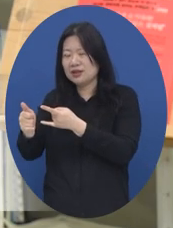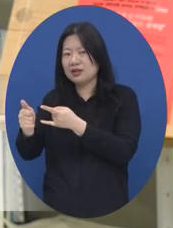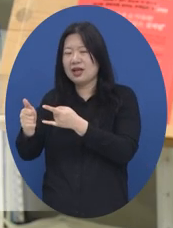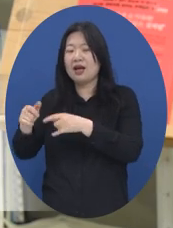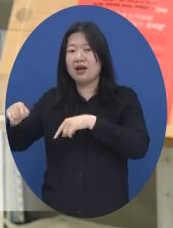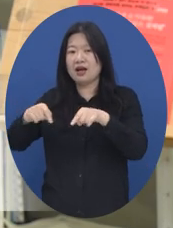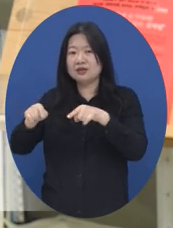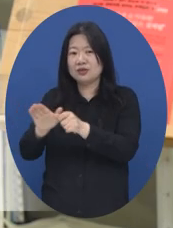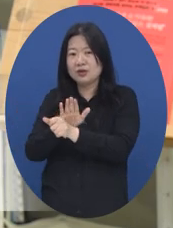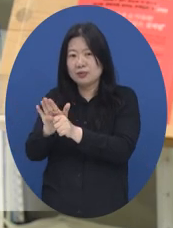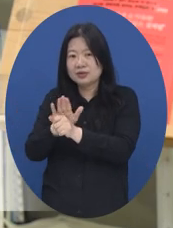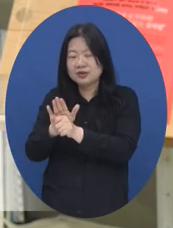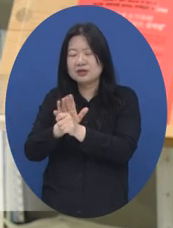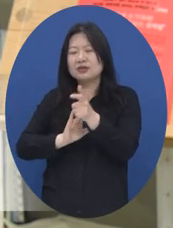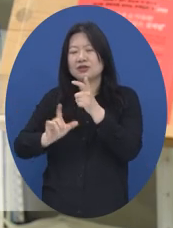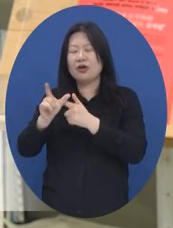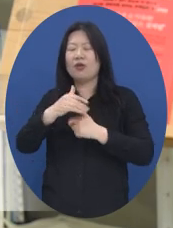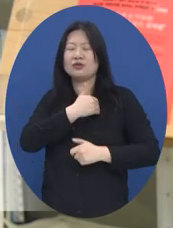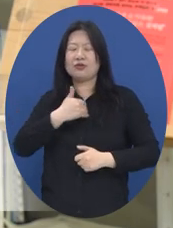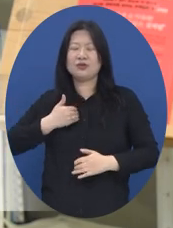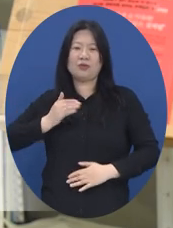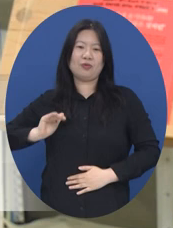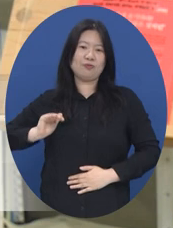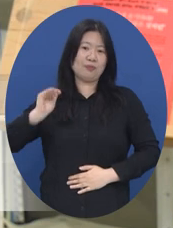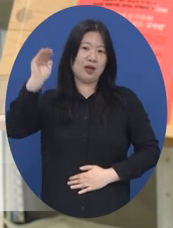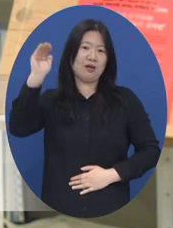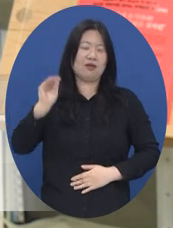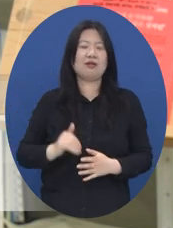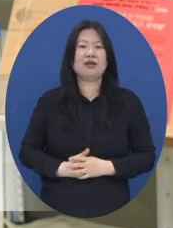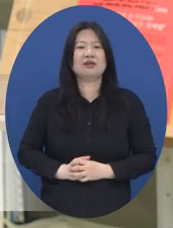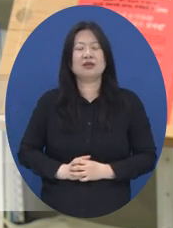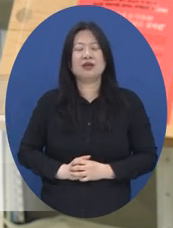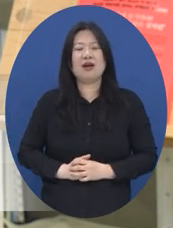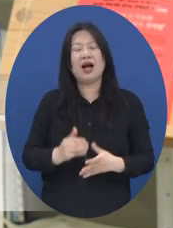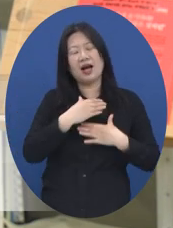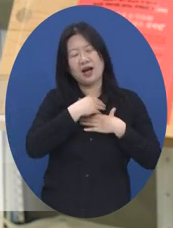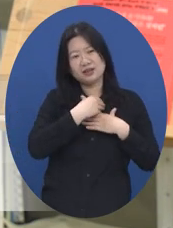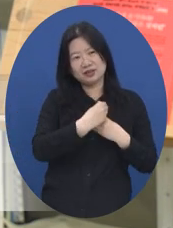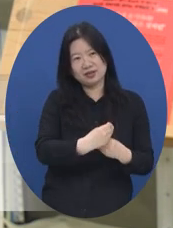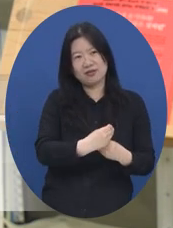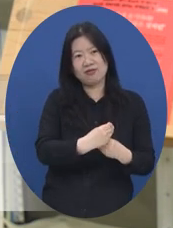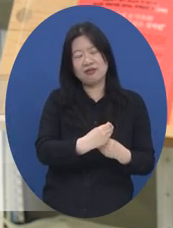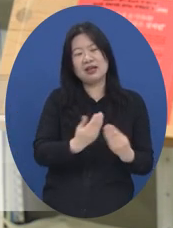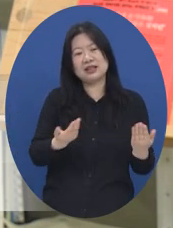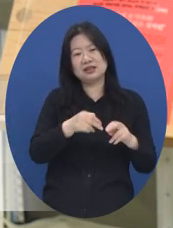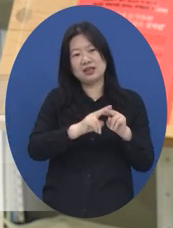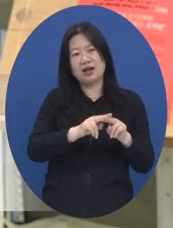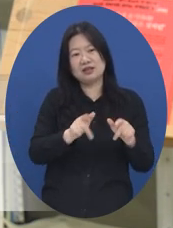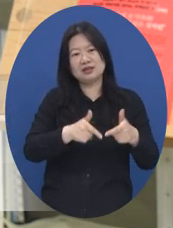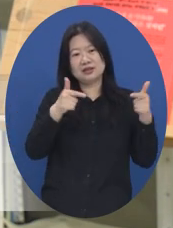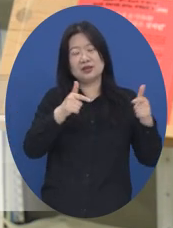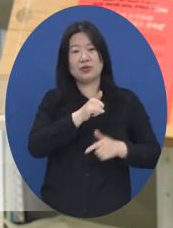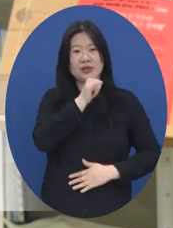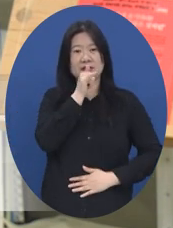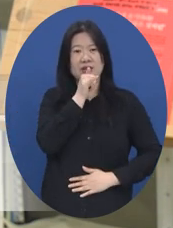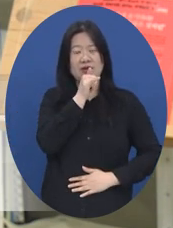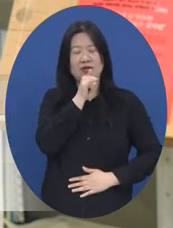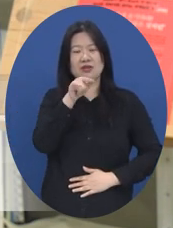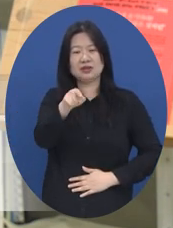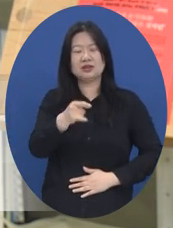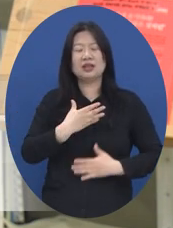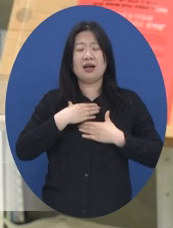행정 서비스가 더 높아질 것이고 또 아주 안정적인 그런 일자리도 만들어질 거고 또